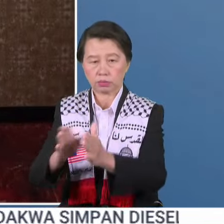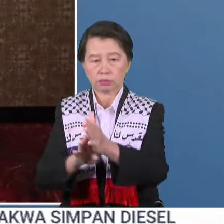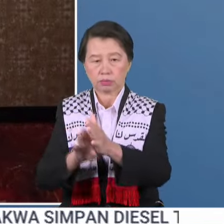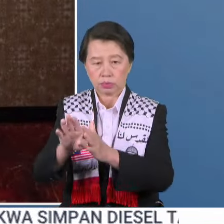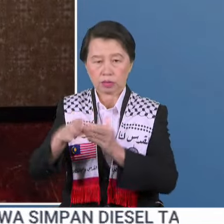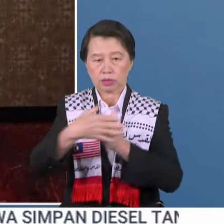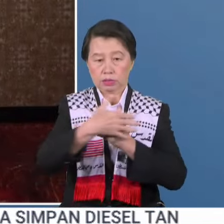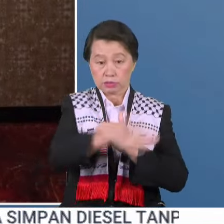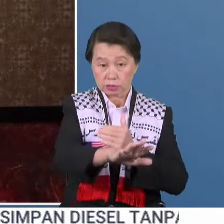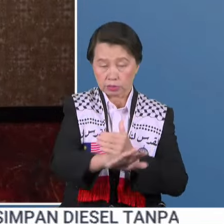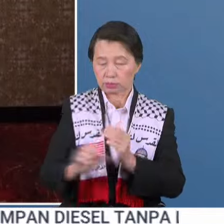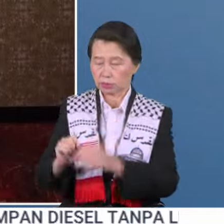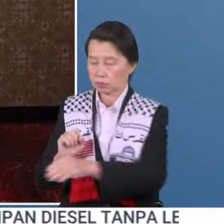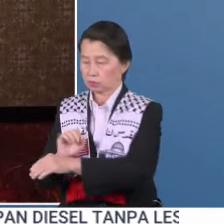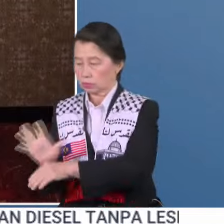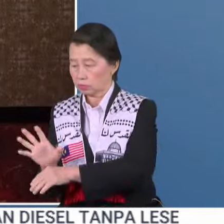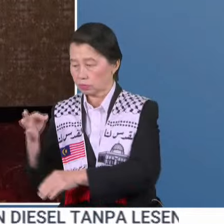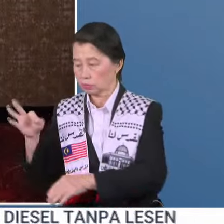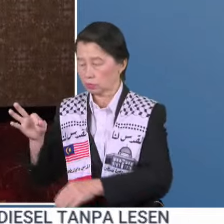pasca covid-19